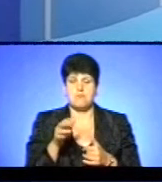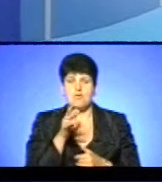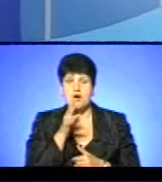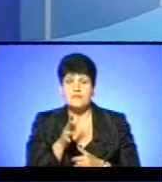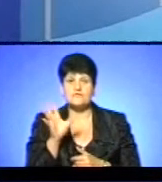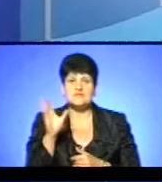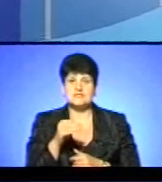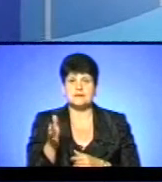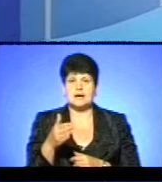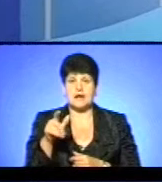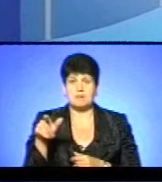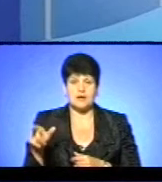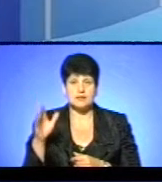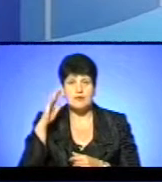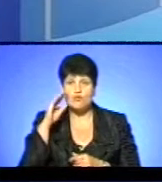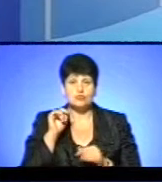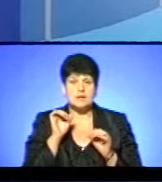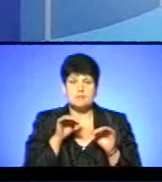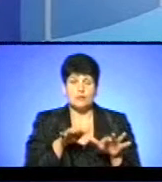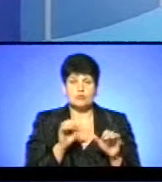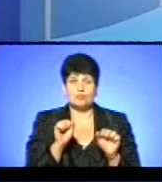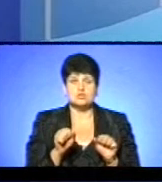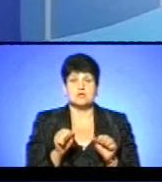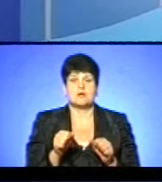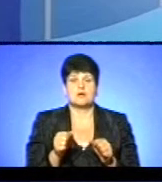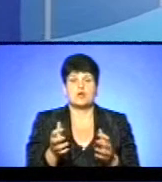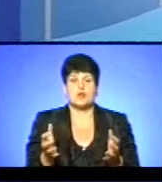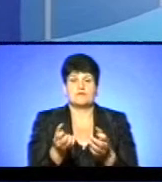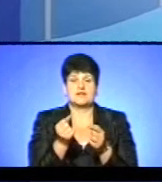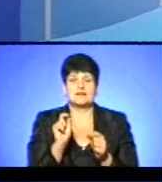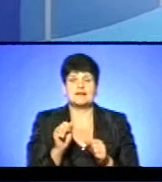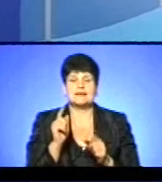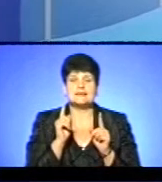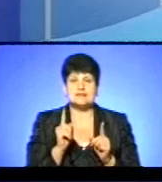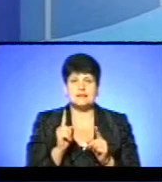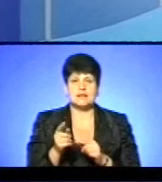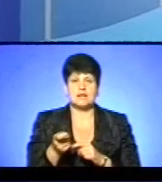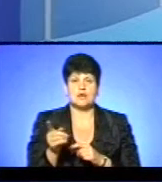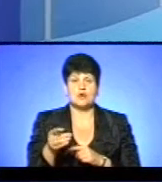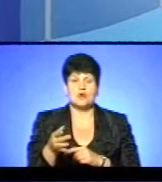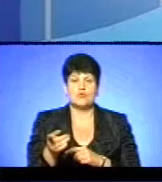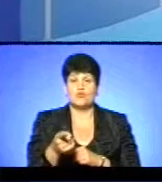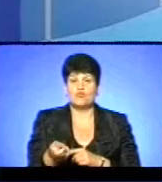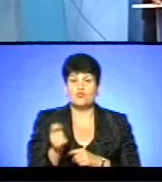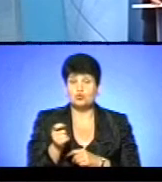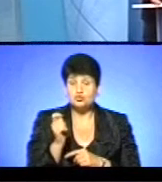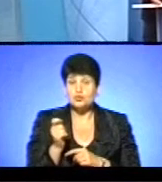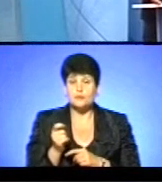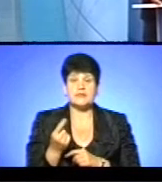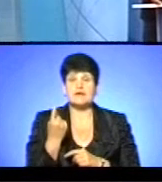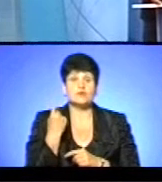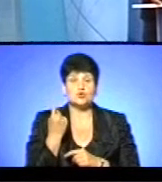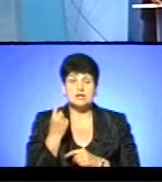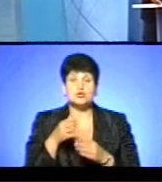воду не виходять, можна ловити тільки з берега вудочкою, водойма зачищена, ні один човен на воду не вийде, там гачком